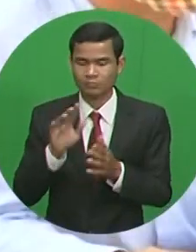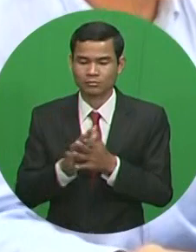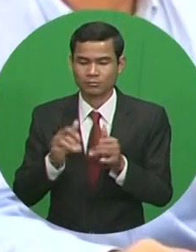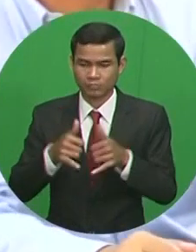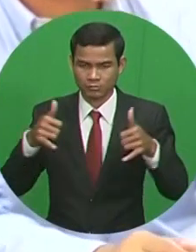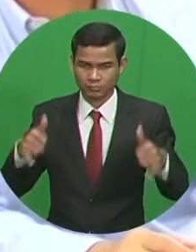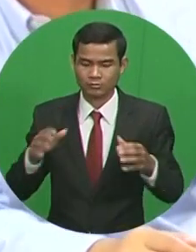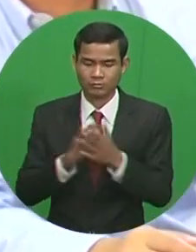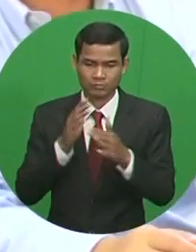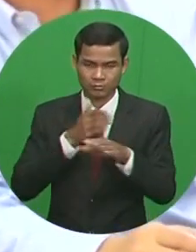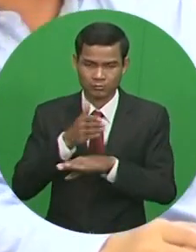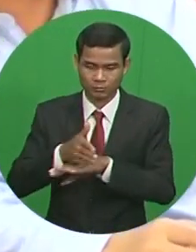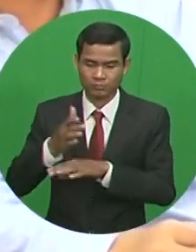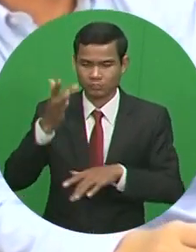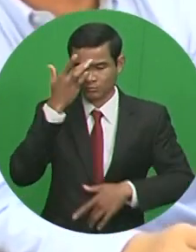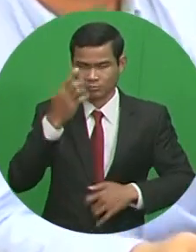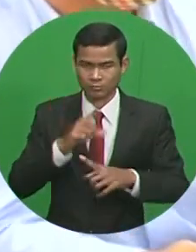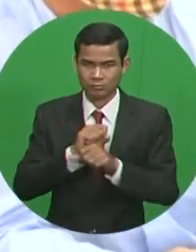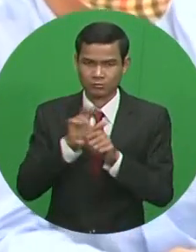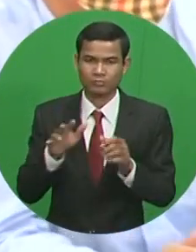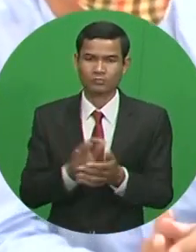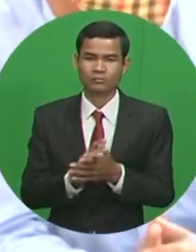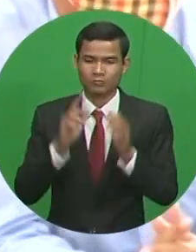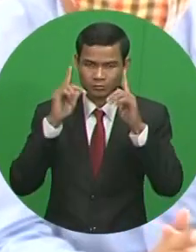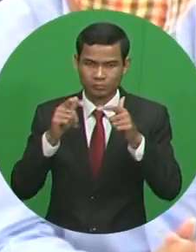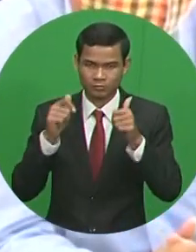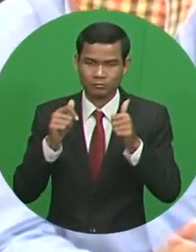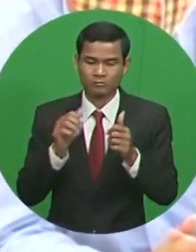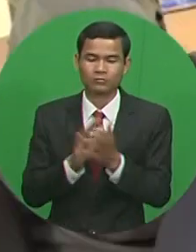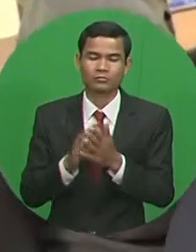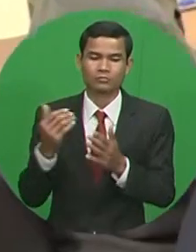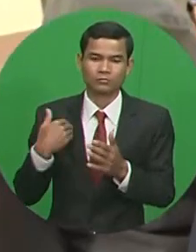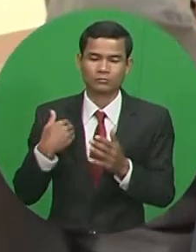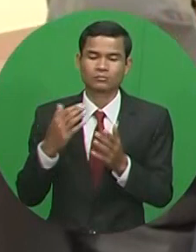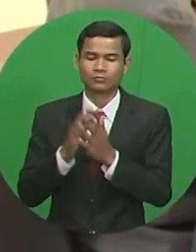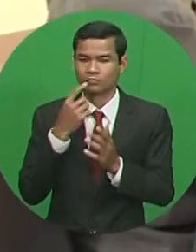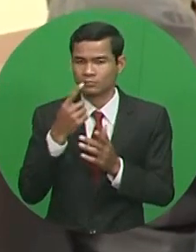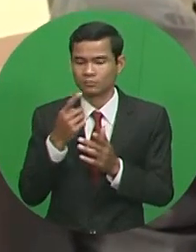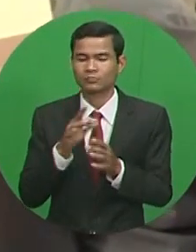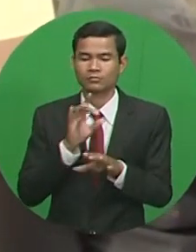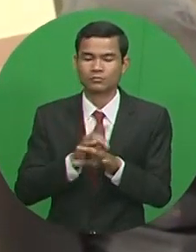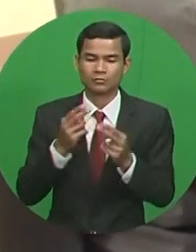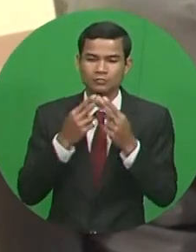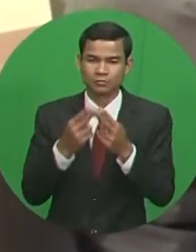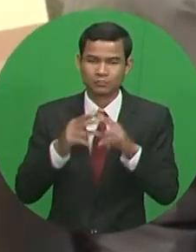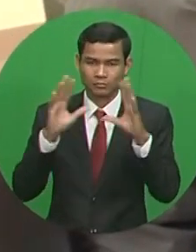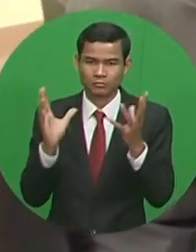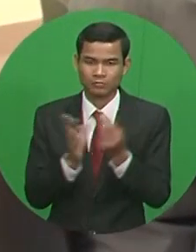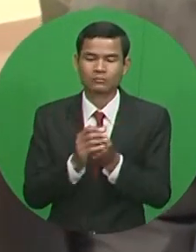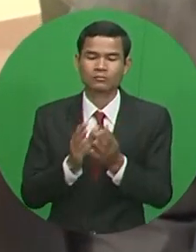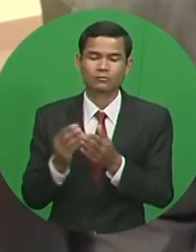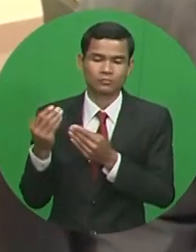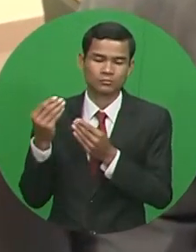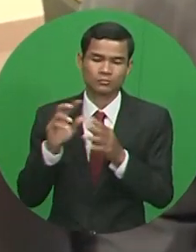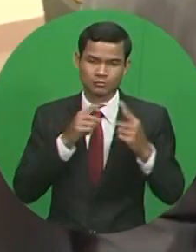វៀងមានជំងឺឆ្លង COVID-19 ឯកឧត្តមរដ្ឋមន្ត្រីឈិតសុខុនបានមានប្រសាសន៍ថាអំណោយទាំងអស់នេះបានមកពីការ